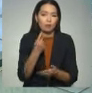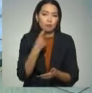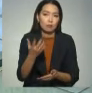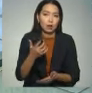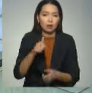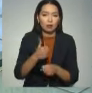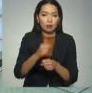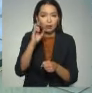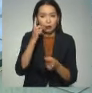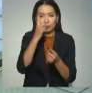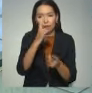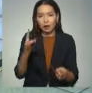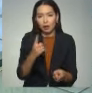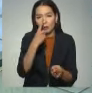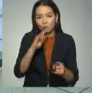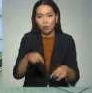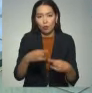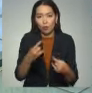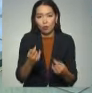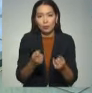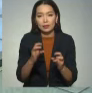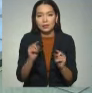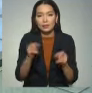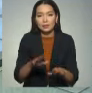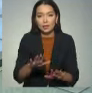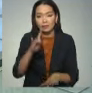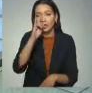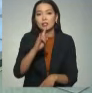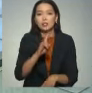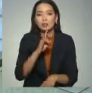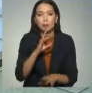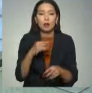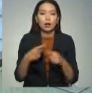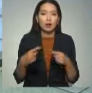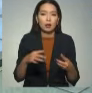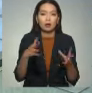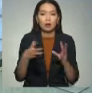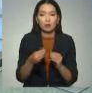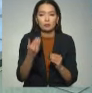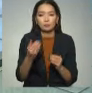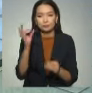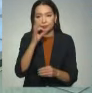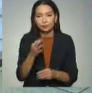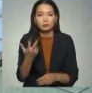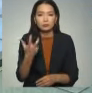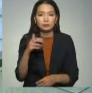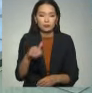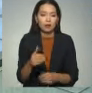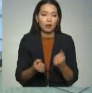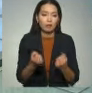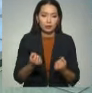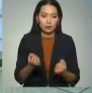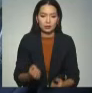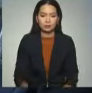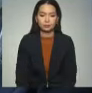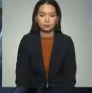государства объявил о разовой легализации транспорта, не зарегистрированного в Казахстане. По разным оценкам, речь о 300 тысячах